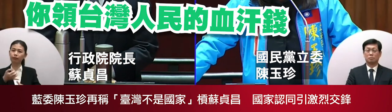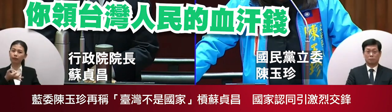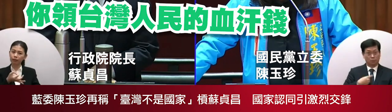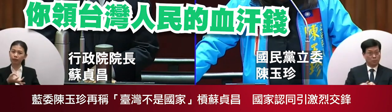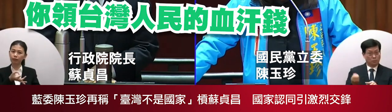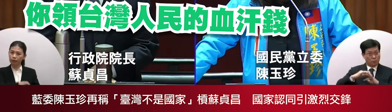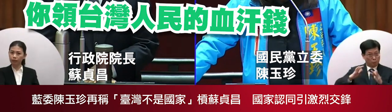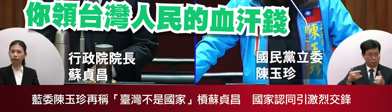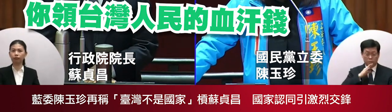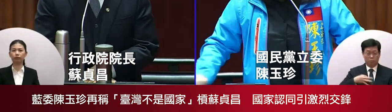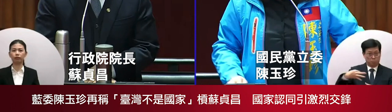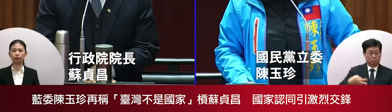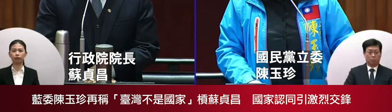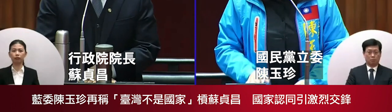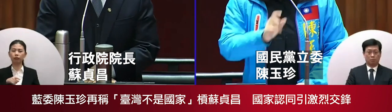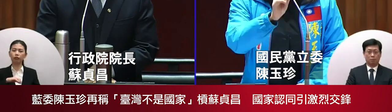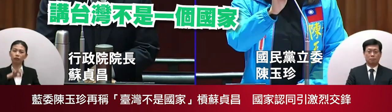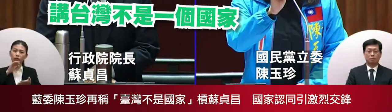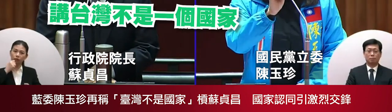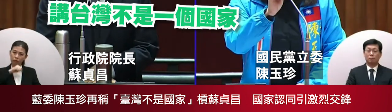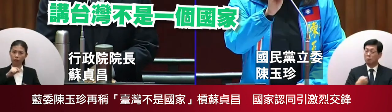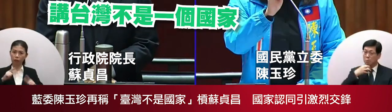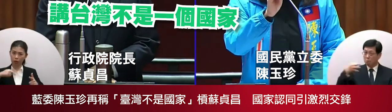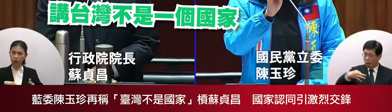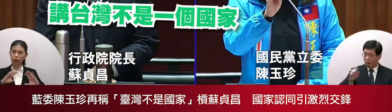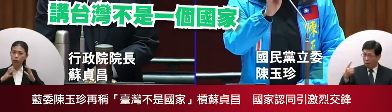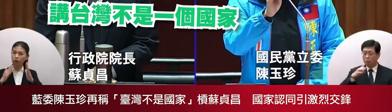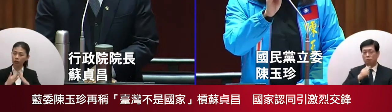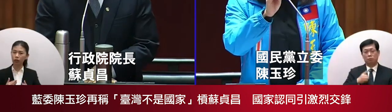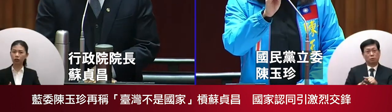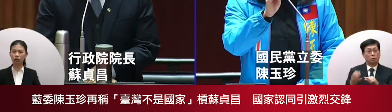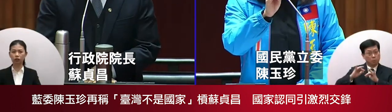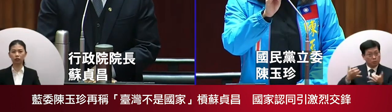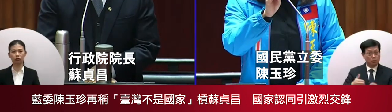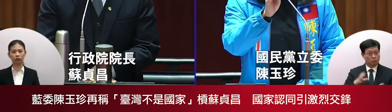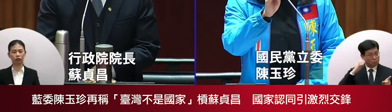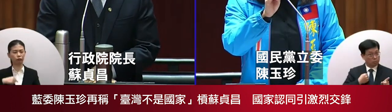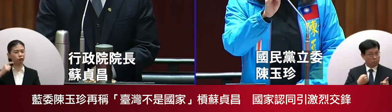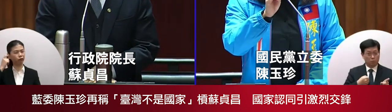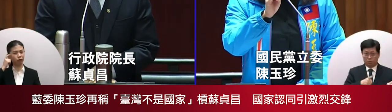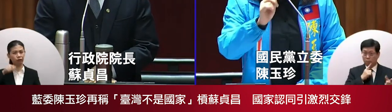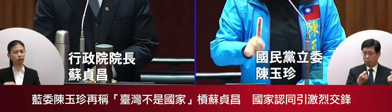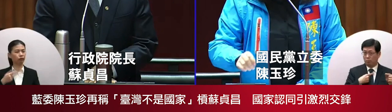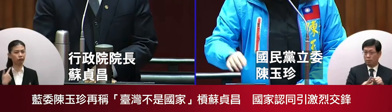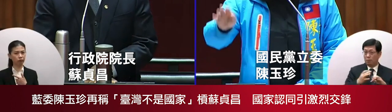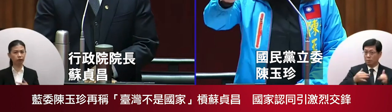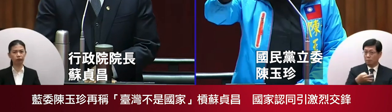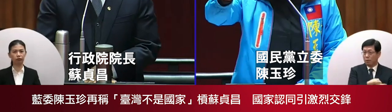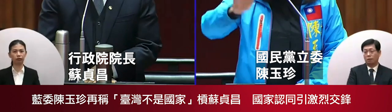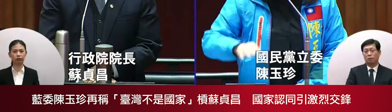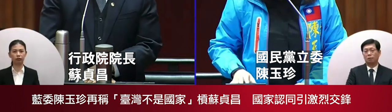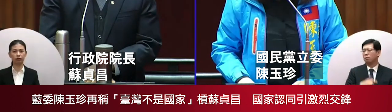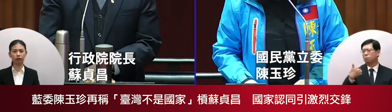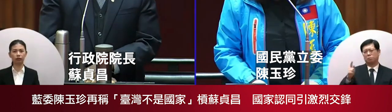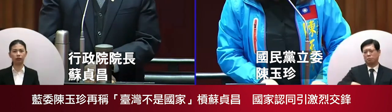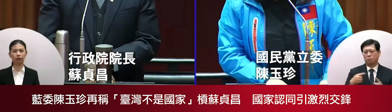领中华民国的血汗钱。 讲台湾不是一个国 家，我领中华民国的薪水，你听懂了没有？ 我觉得 你领的是中华民国的薪水吧，院长。我